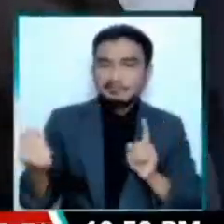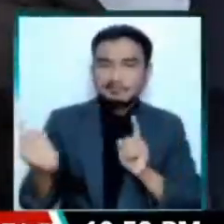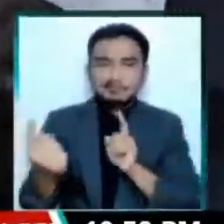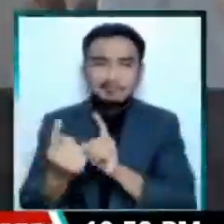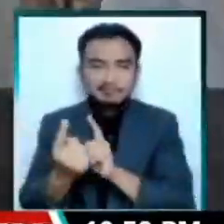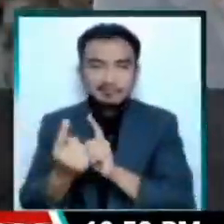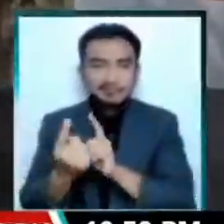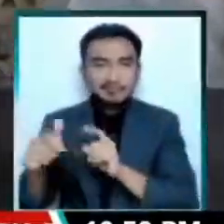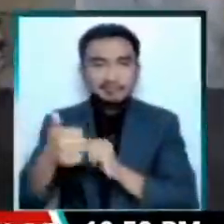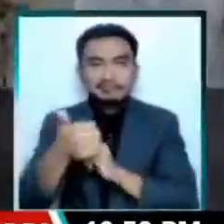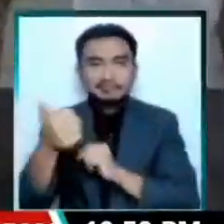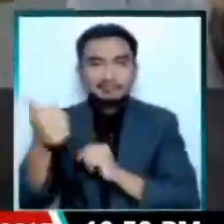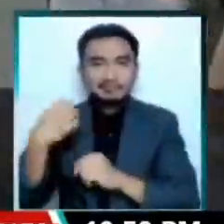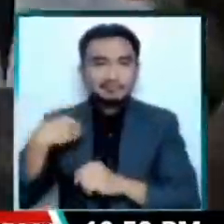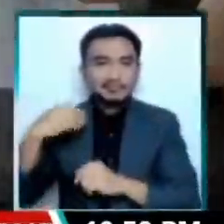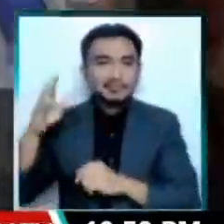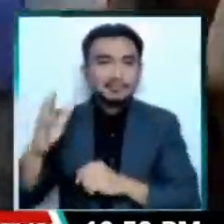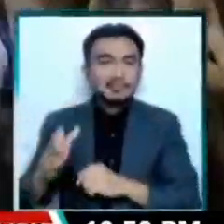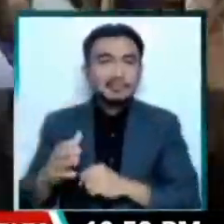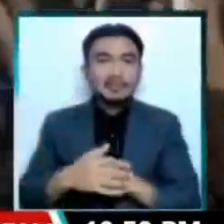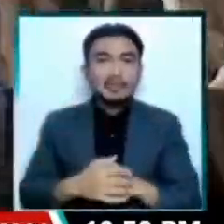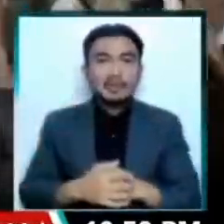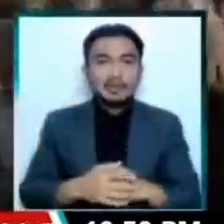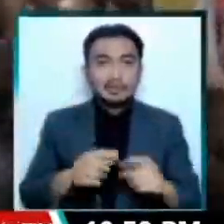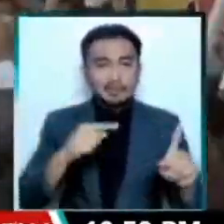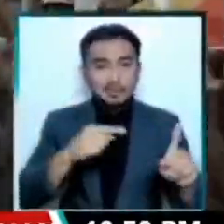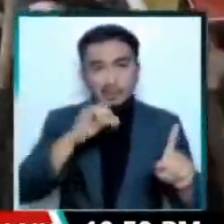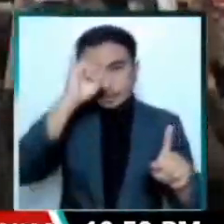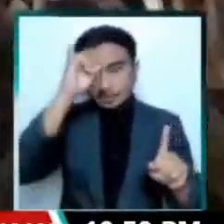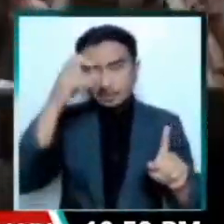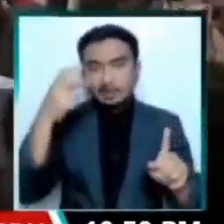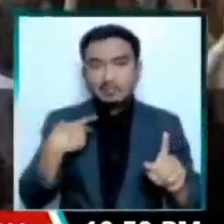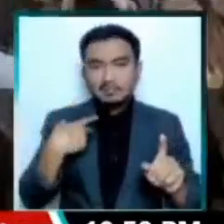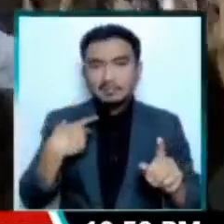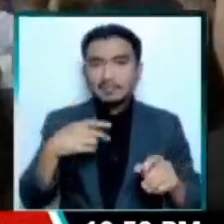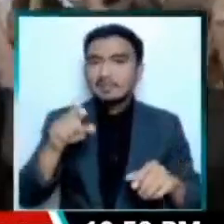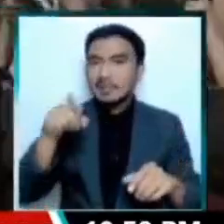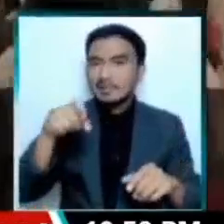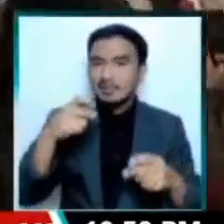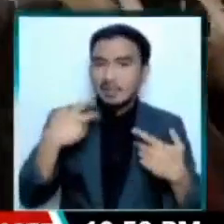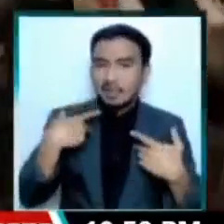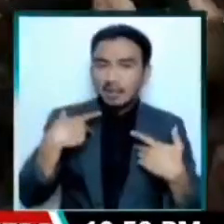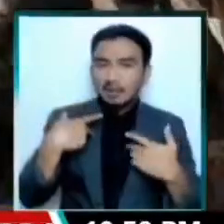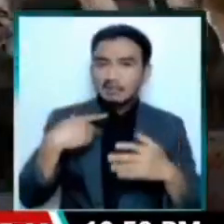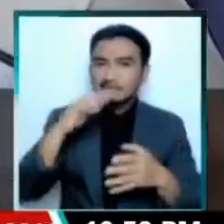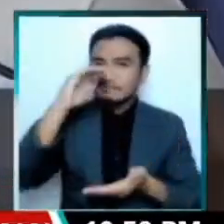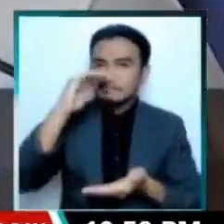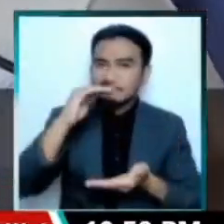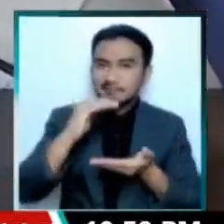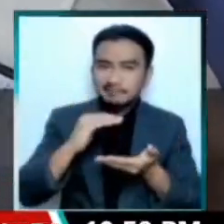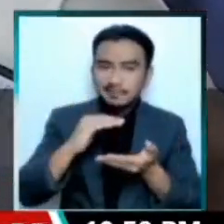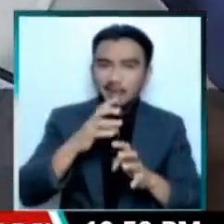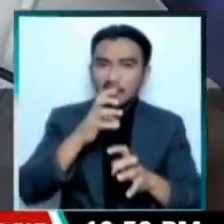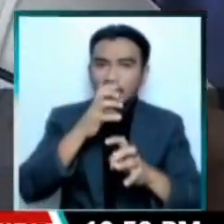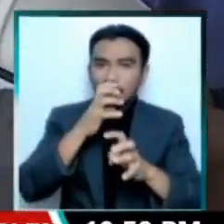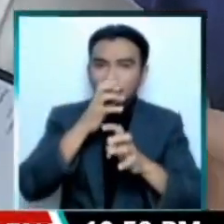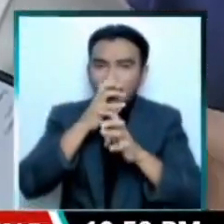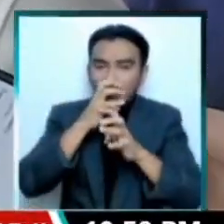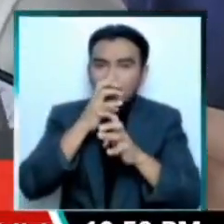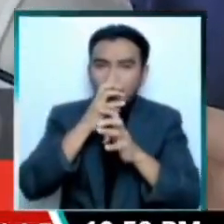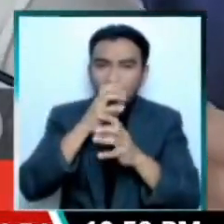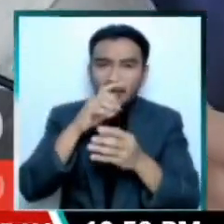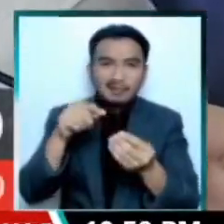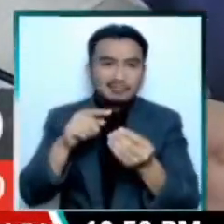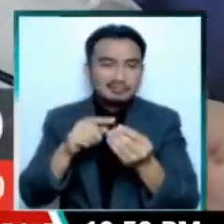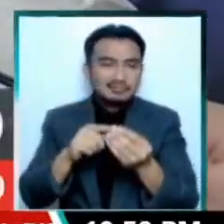panawagan ni Moreno sa COMELEC, isaalang-alang ang ilang pagluluwag sa patakarang itinatakda nito sa pangangampanya. Gusto ko makamayan ng